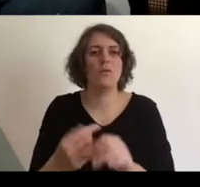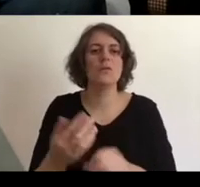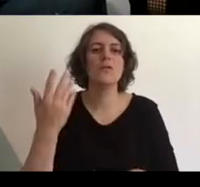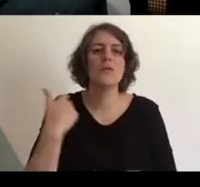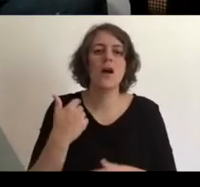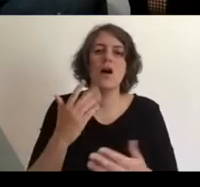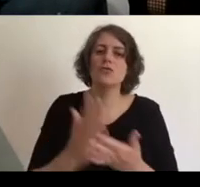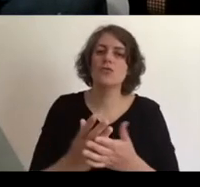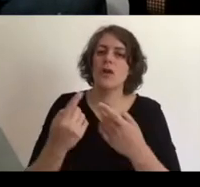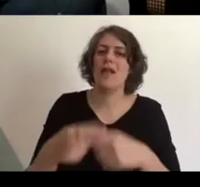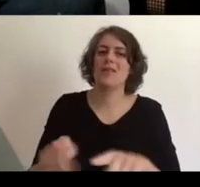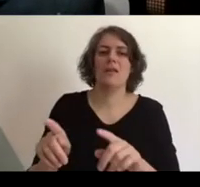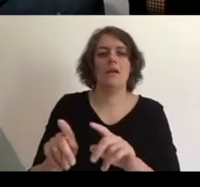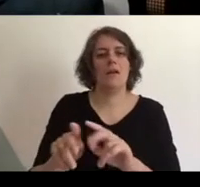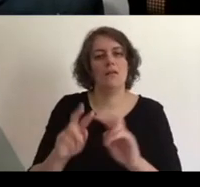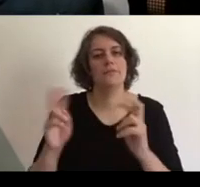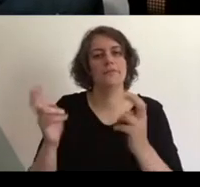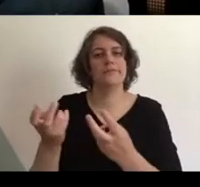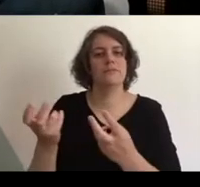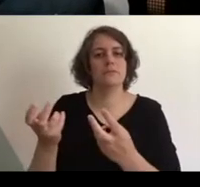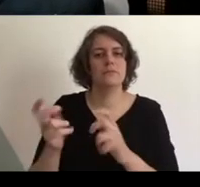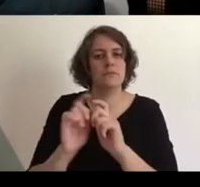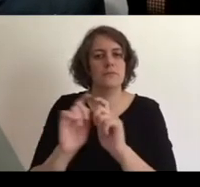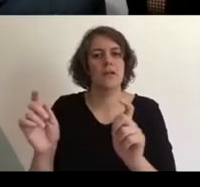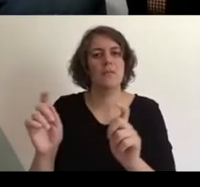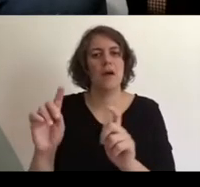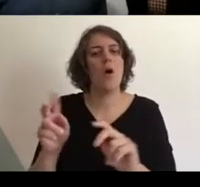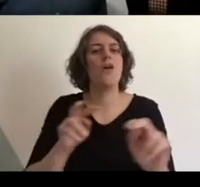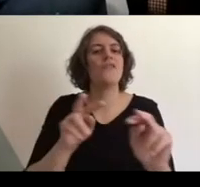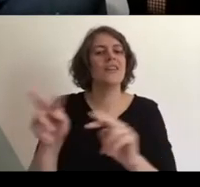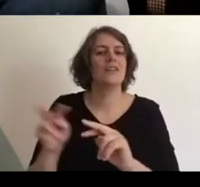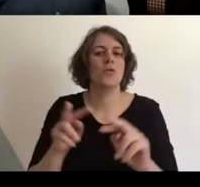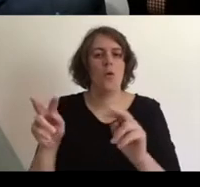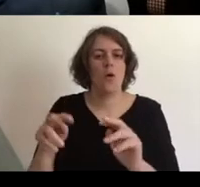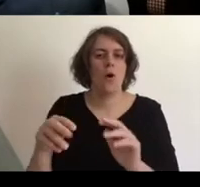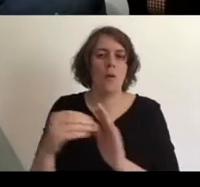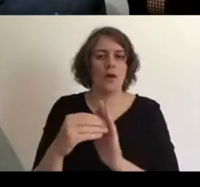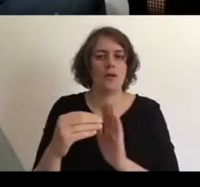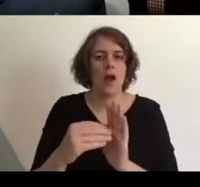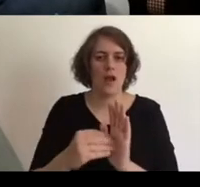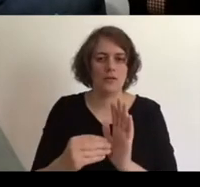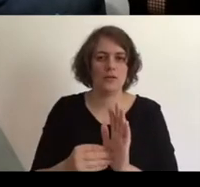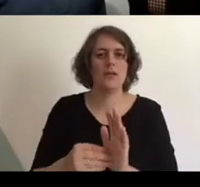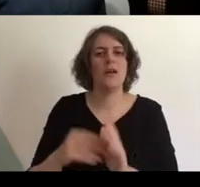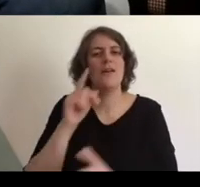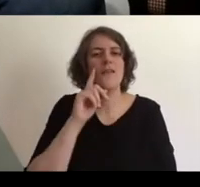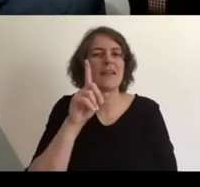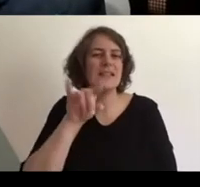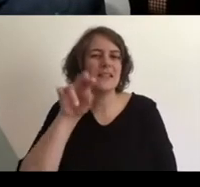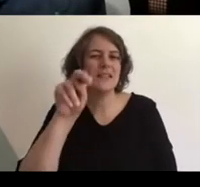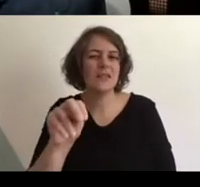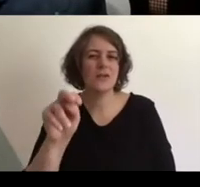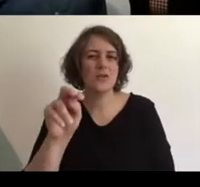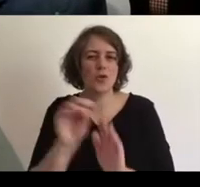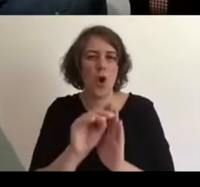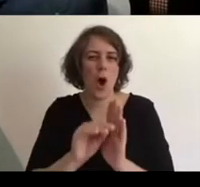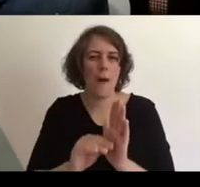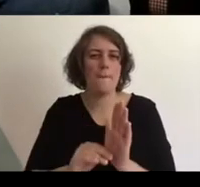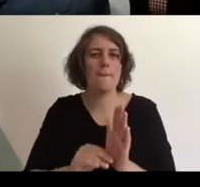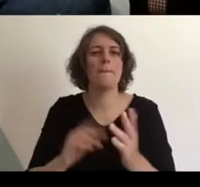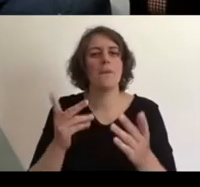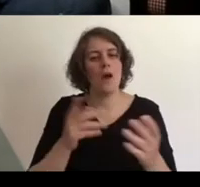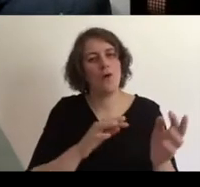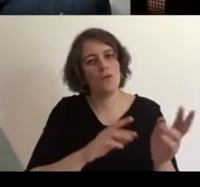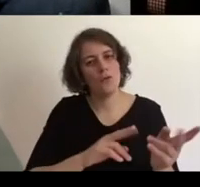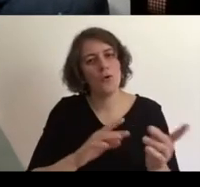schon diskutiert, hier in unserer Videopodcast-Reihe. Also ich bin doch an das Thema die Normen erinnere, dass wir wahrscheinlich vorübergehend irgendwie auch